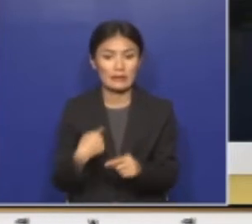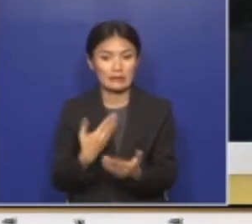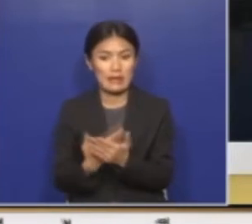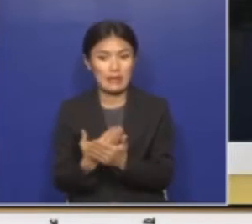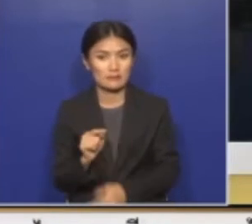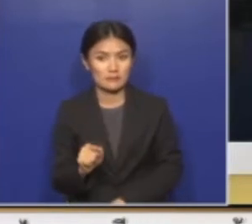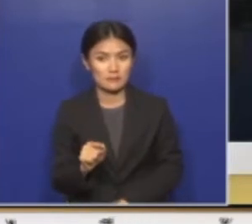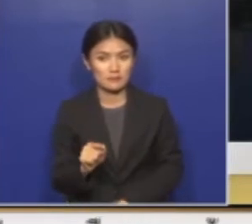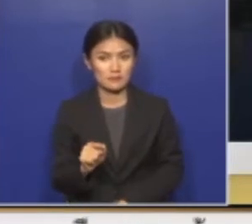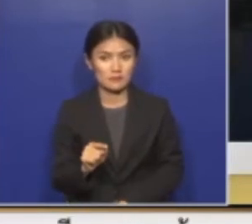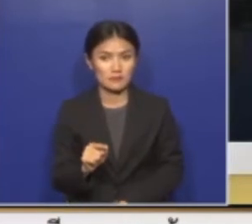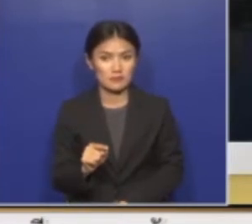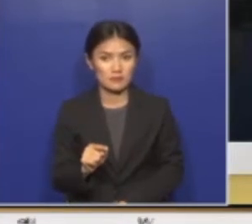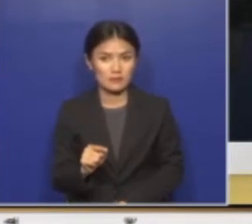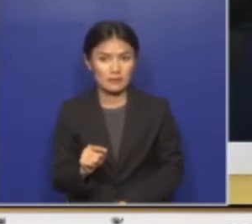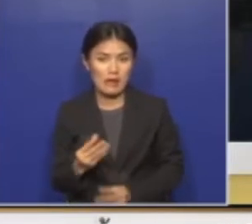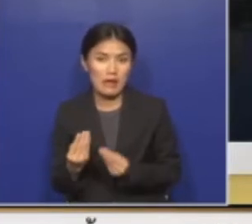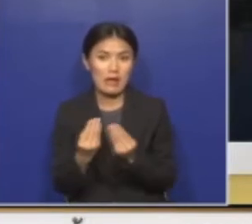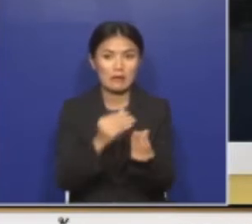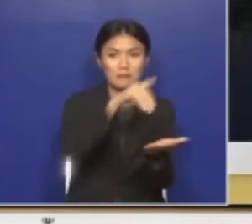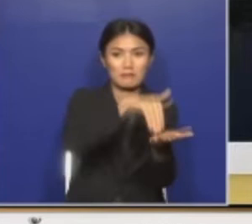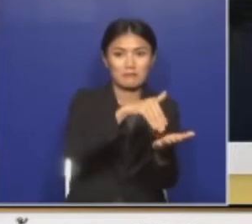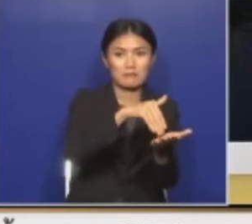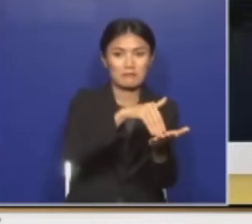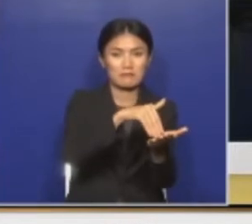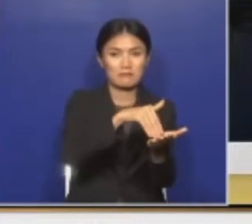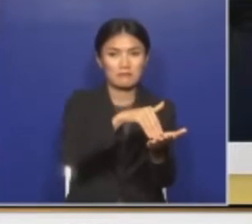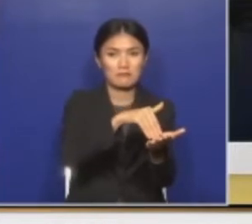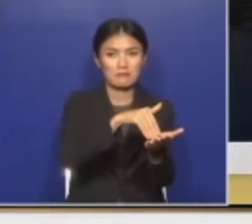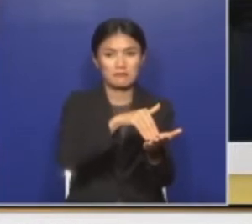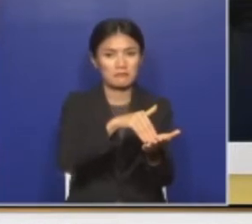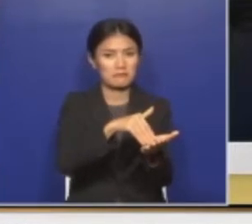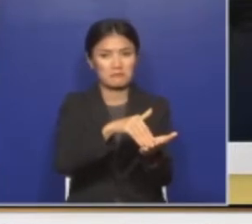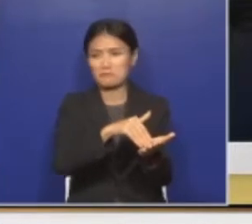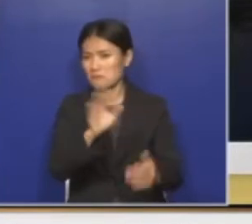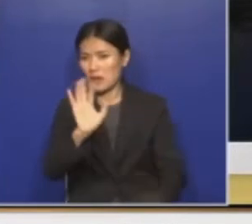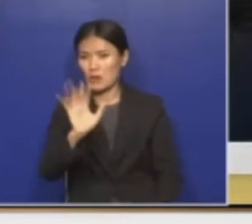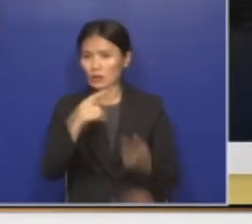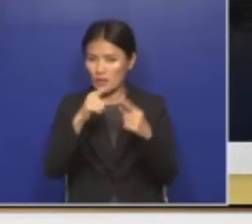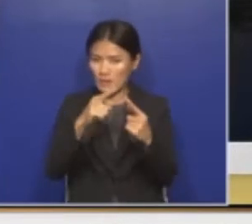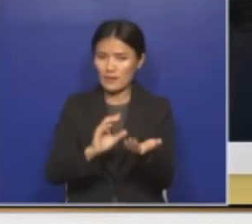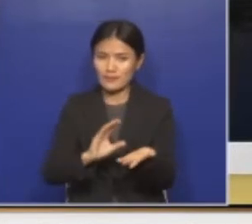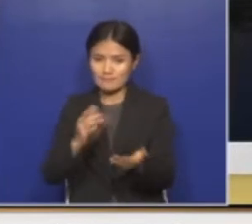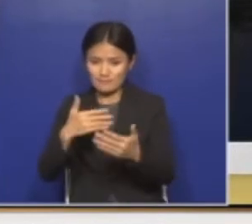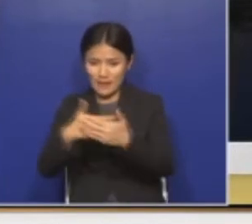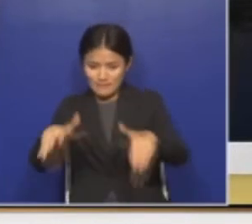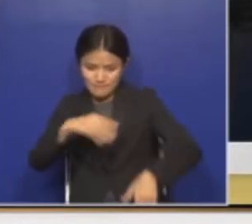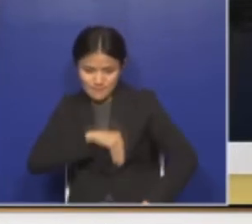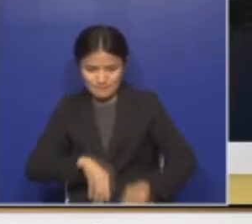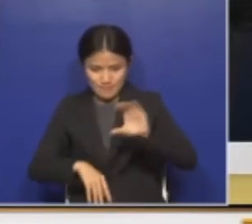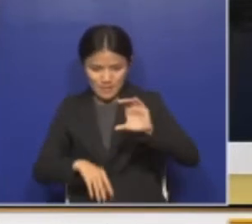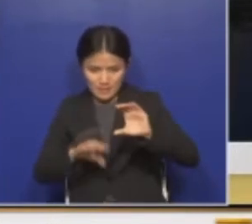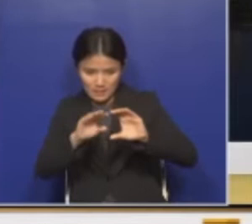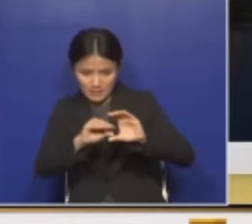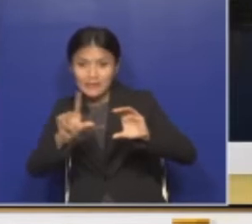เราจะไม่ส่งให้กับคลังหลวงจนหมดเราจะแบ่งไปพัฒนาภาคใต้นะครับโดย